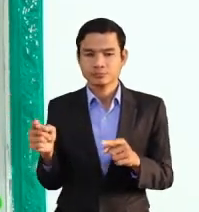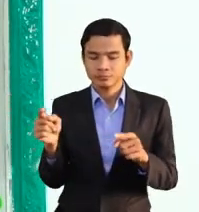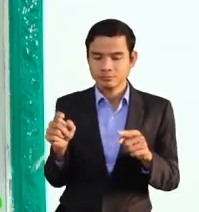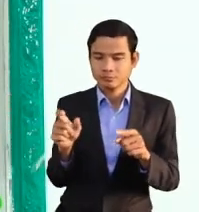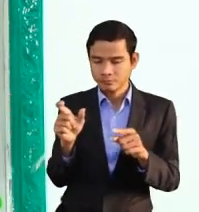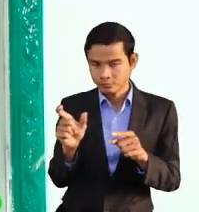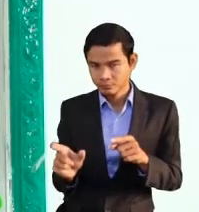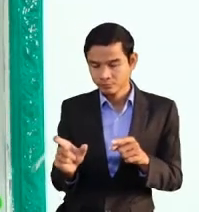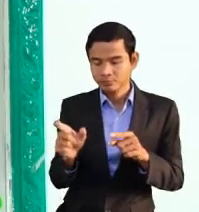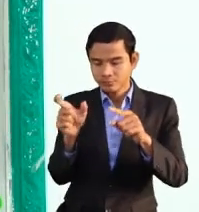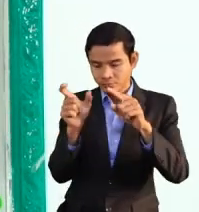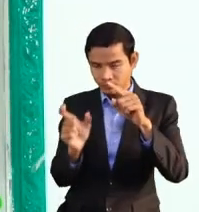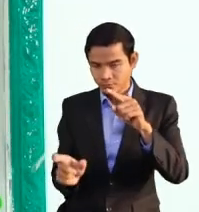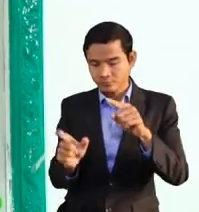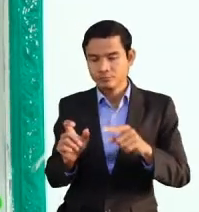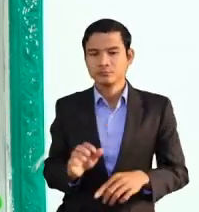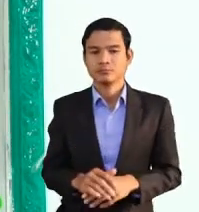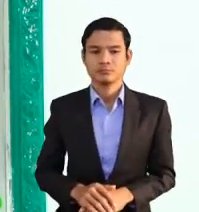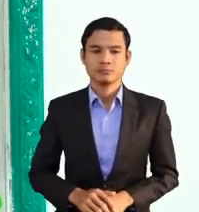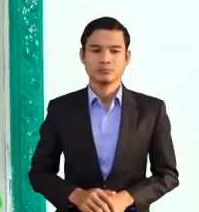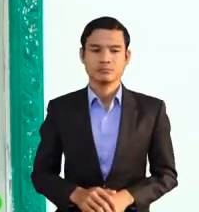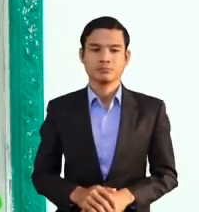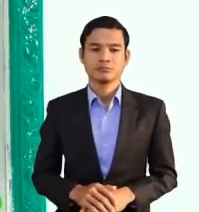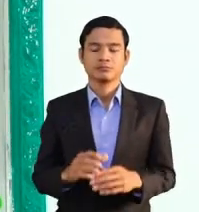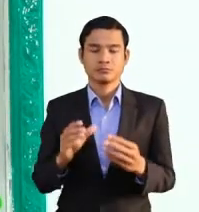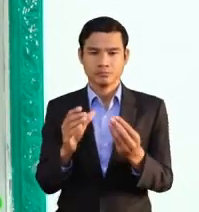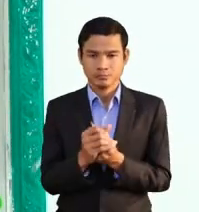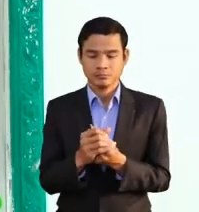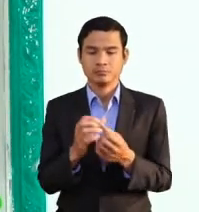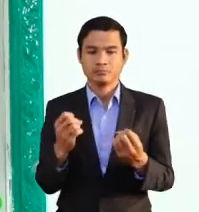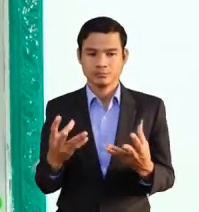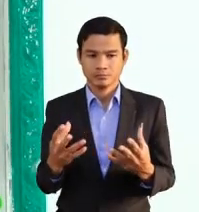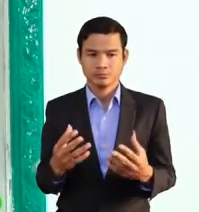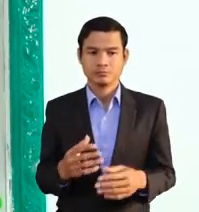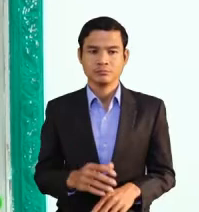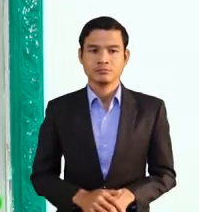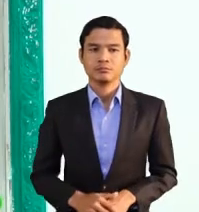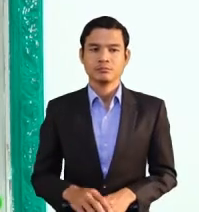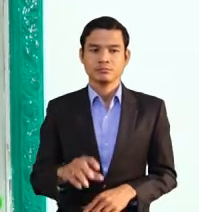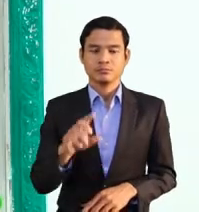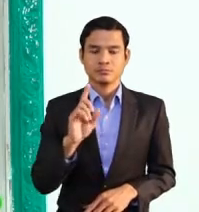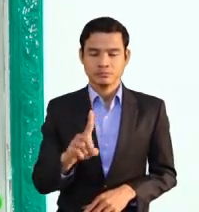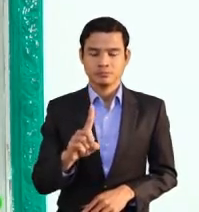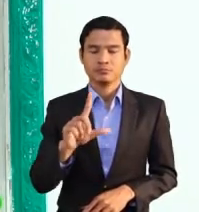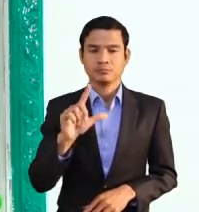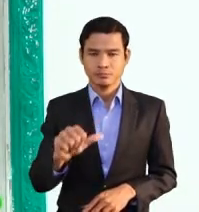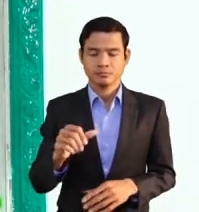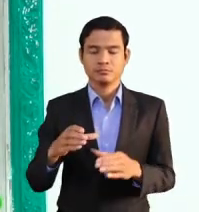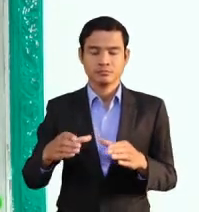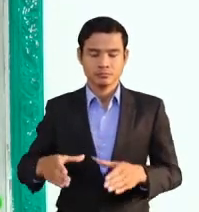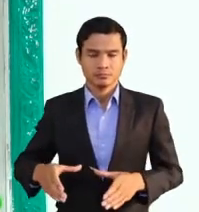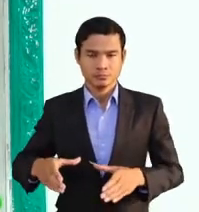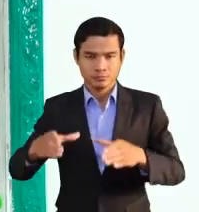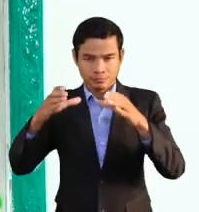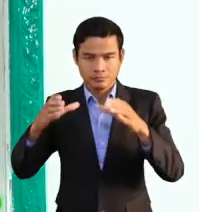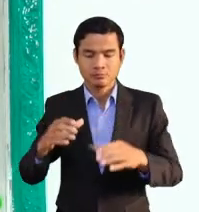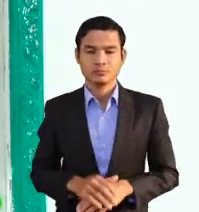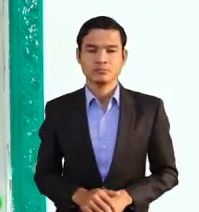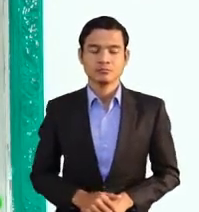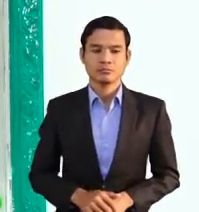đặt cho một khổ màu. Chà chẳng ban chầm nuốn mùi rối bà.